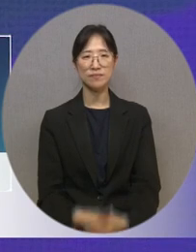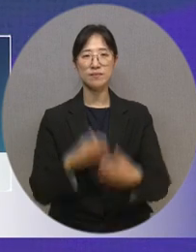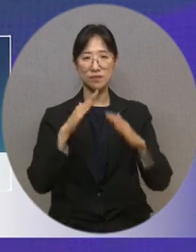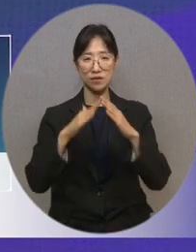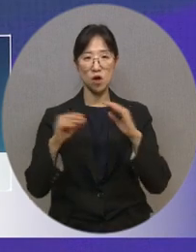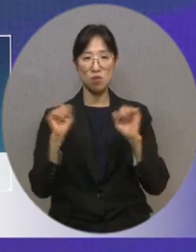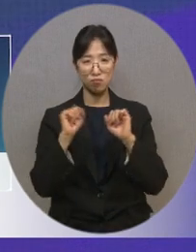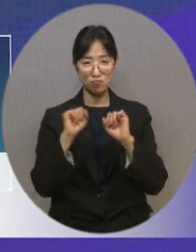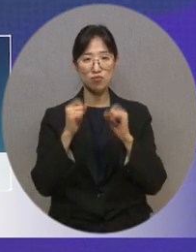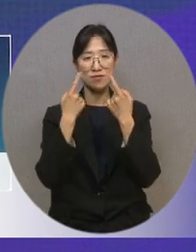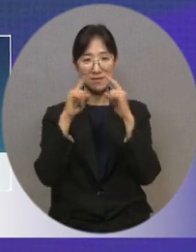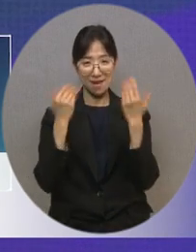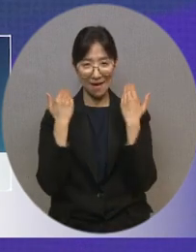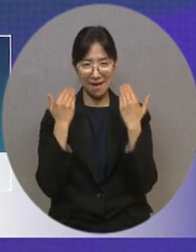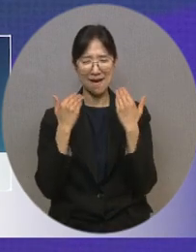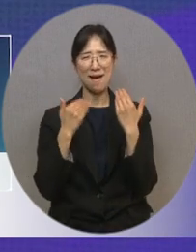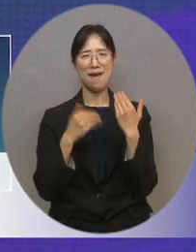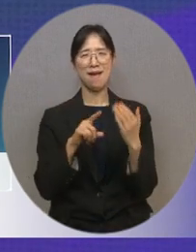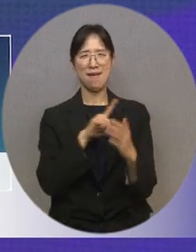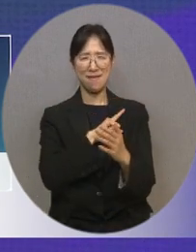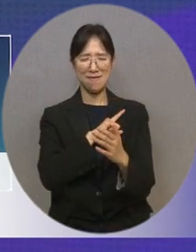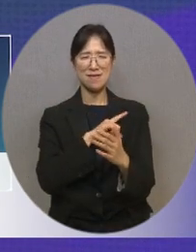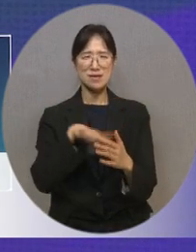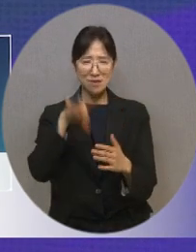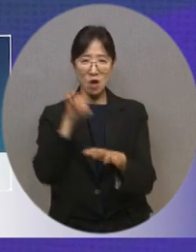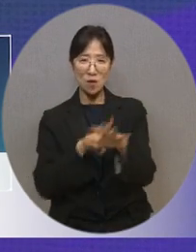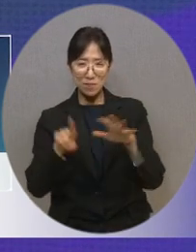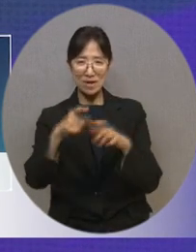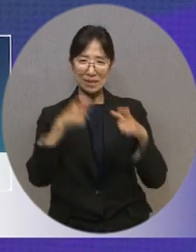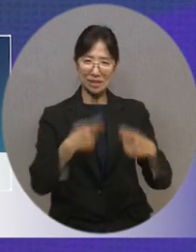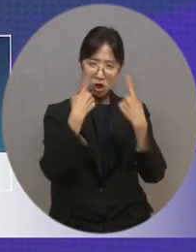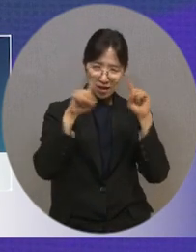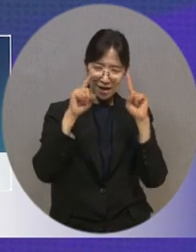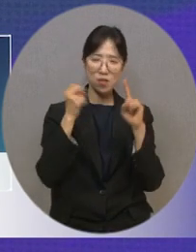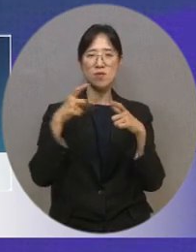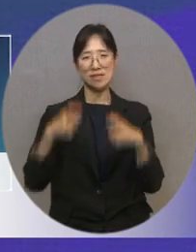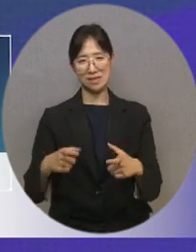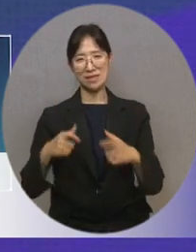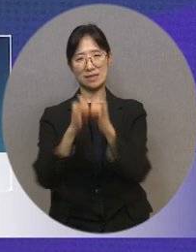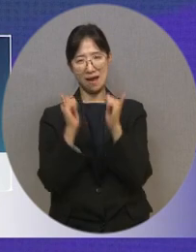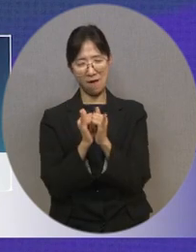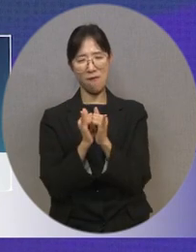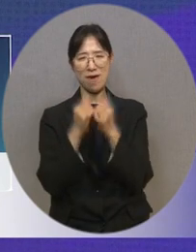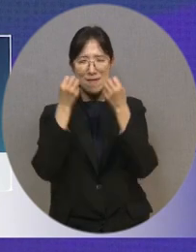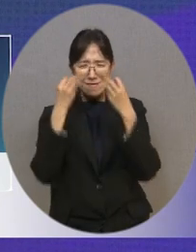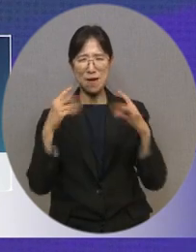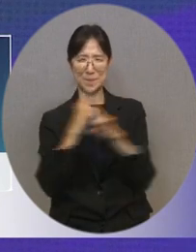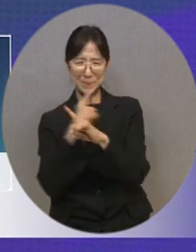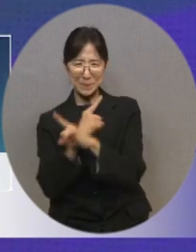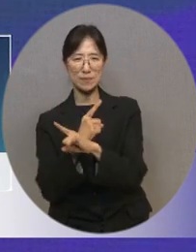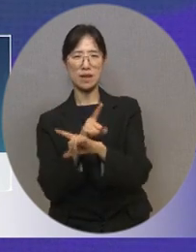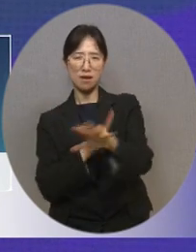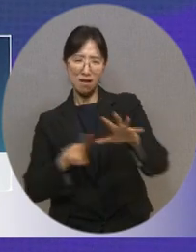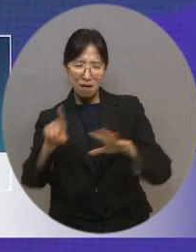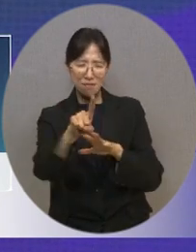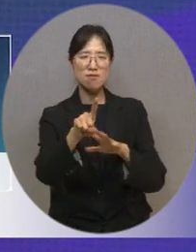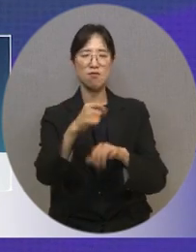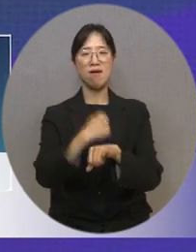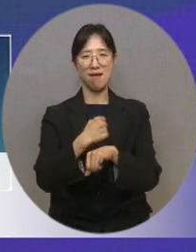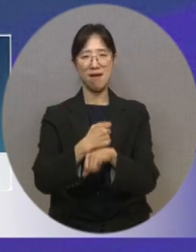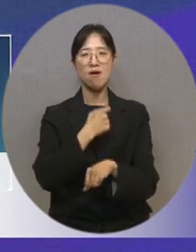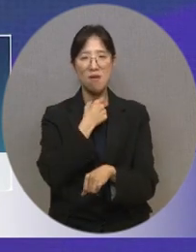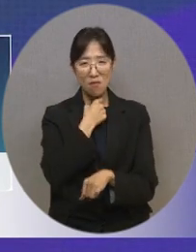전북대학이 마태형으로서 지역 대학과 지역 사회를 혁신적으로 선도하는 그런 대학이 되길 진심으로